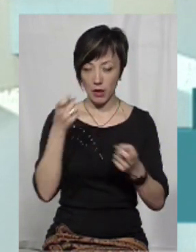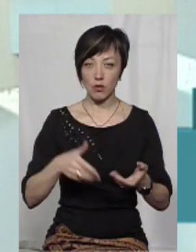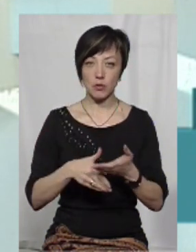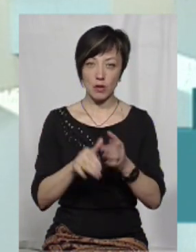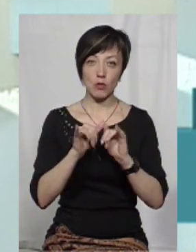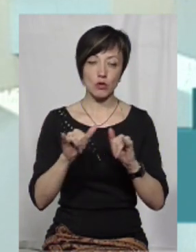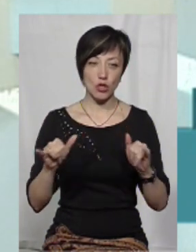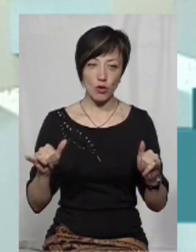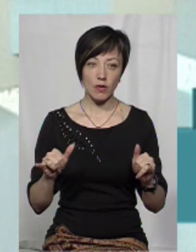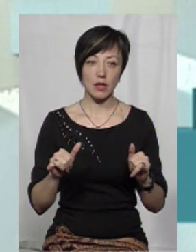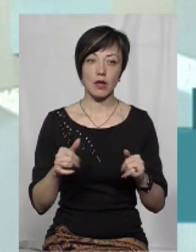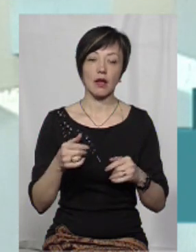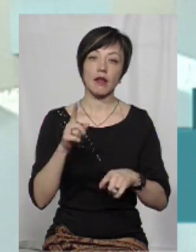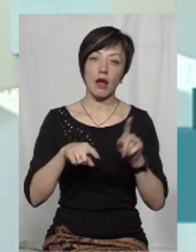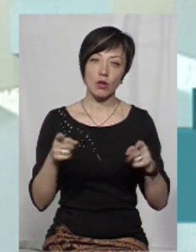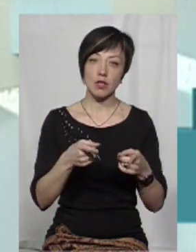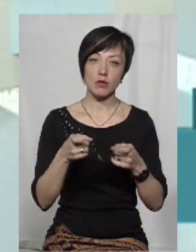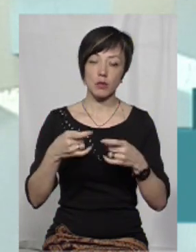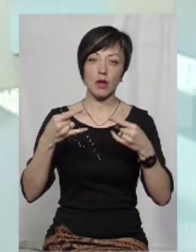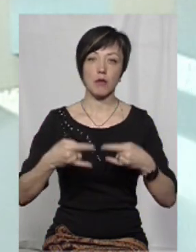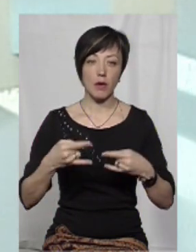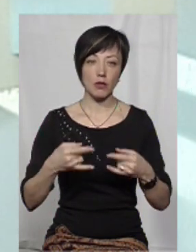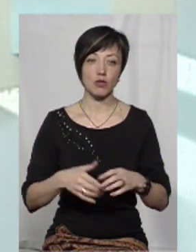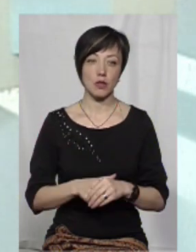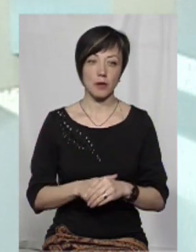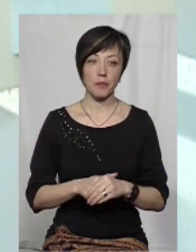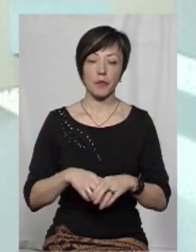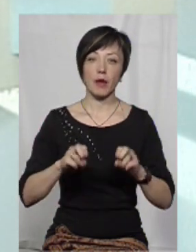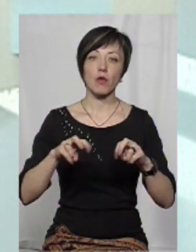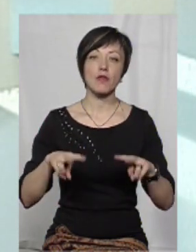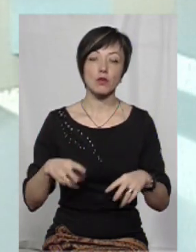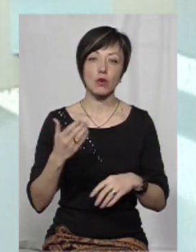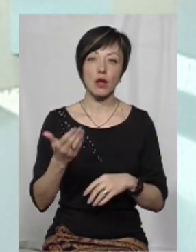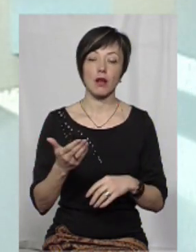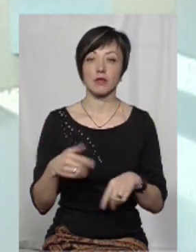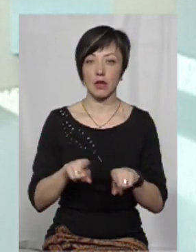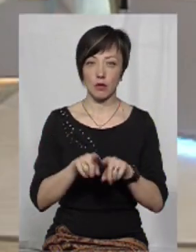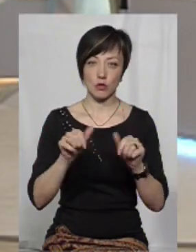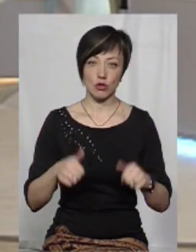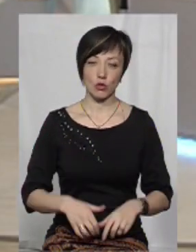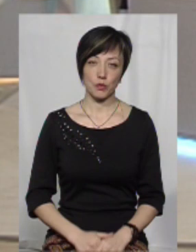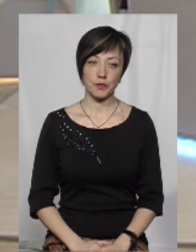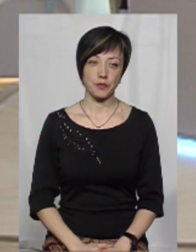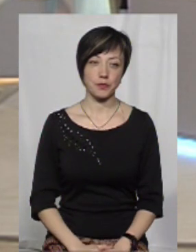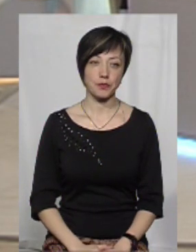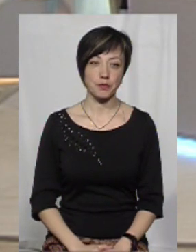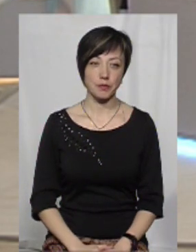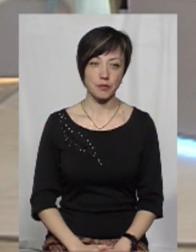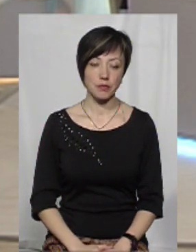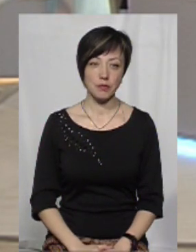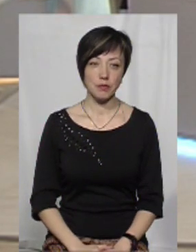допомагаємо її поширювати. Деколи залучаємо телебачення, от, професіоналів, от таким чином.